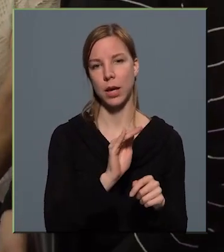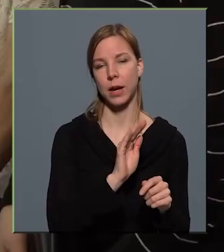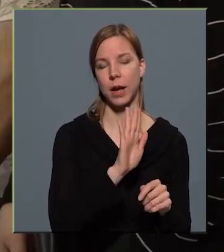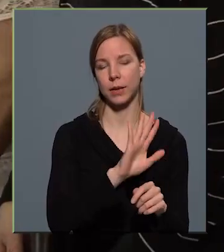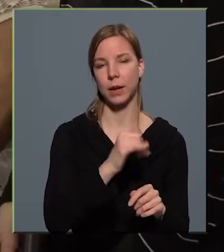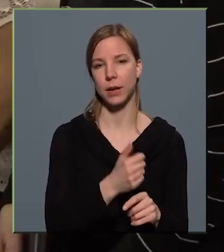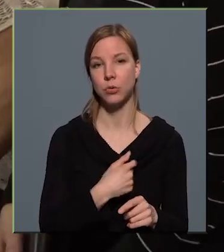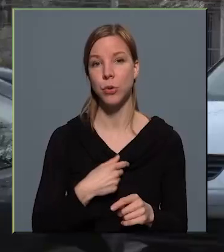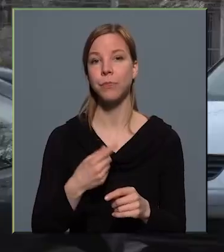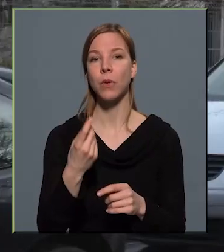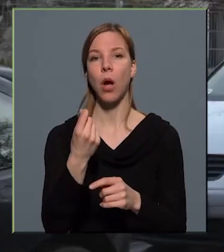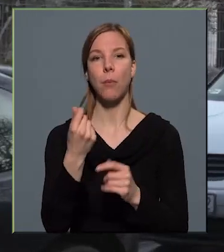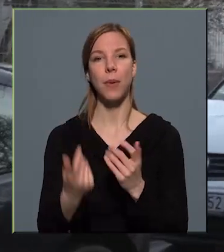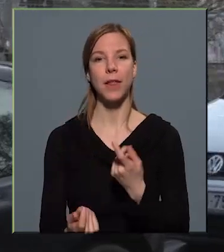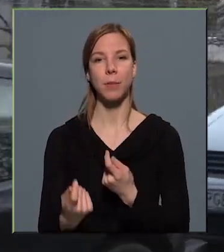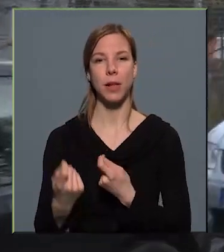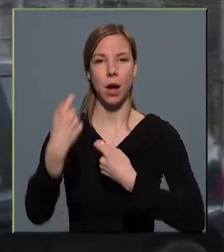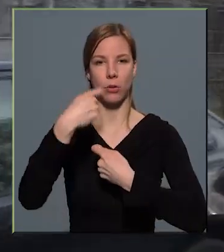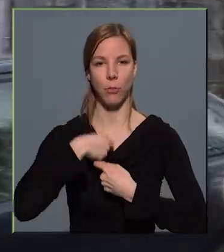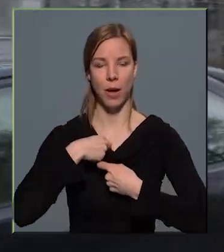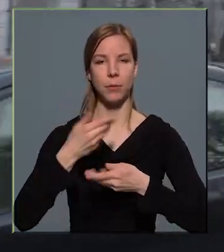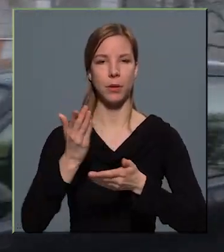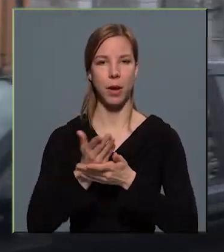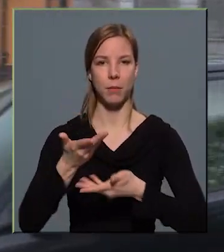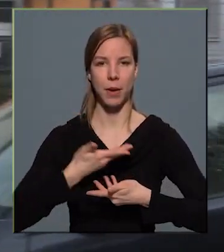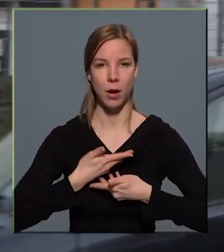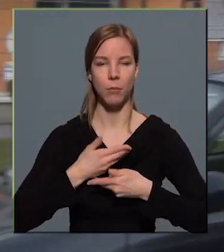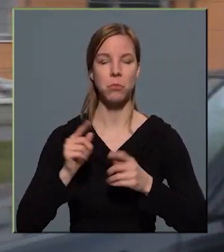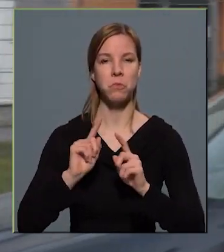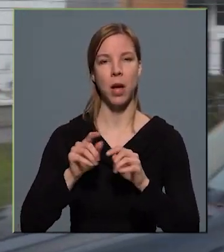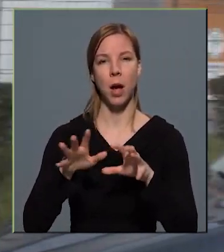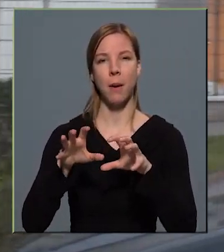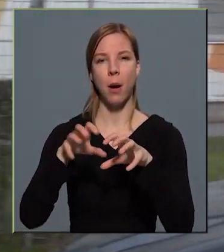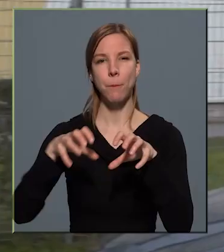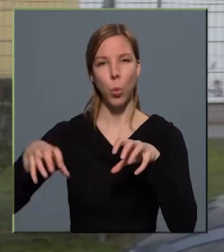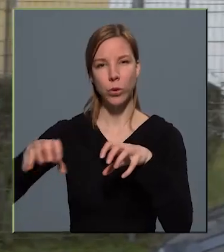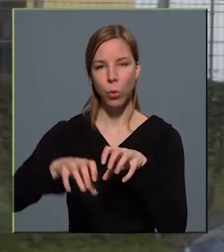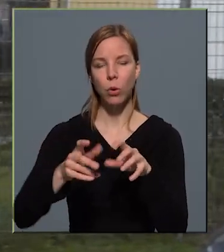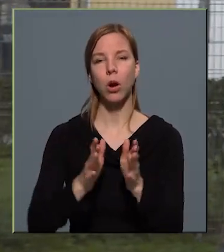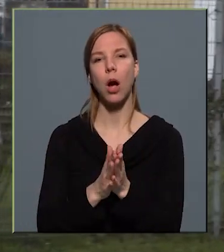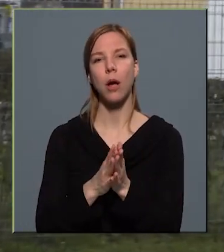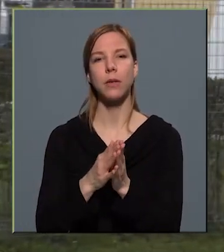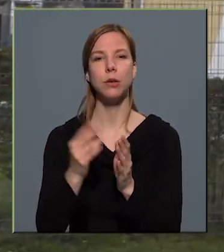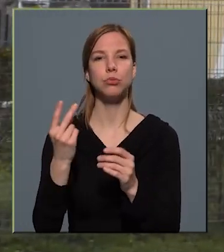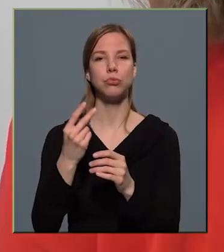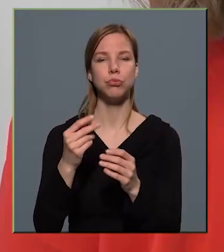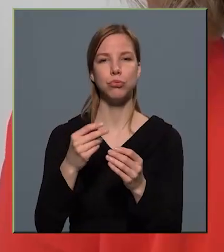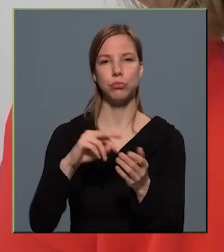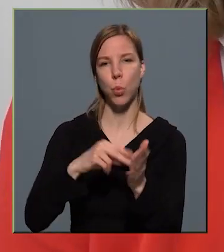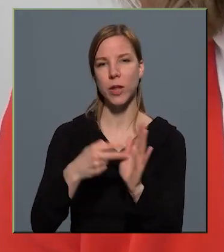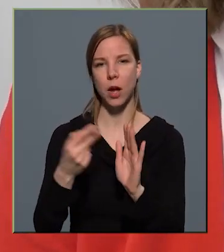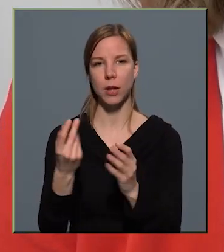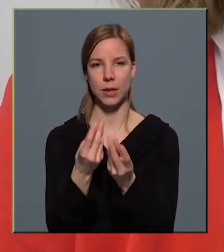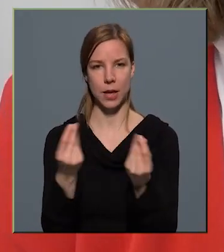érkezett a számlánkra, pénzbeli adományból valószínű, hogy bútorokat, műszaki cikkeket fogunk vásárolni, továbbá valamilyen kirándulásnak